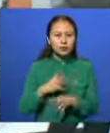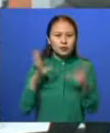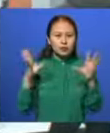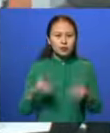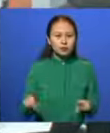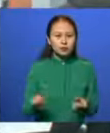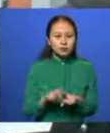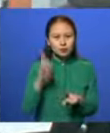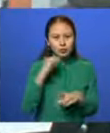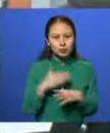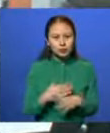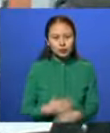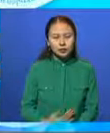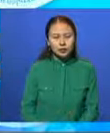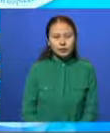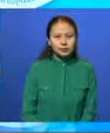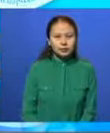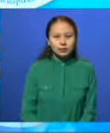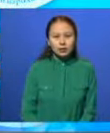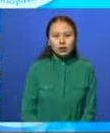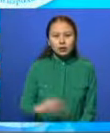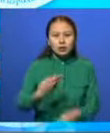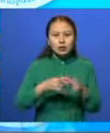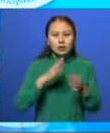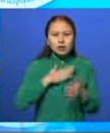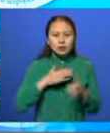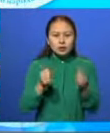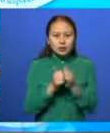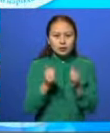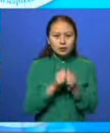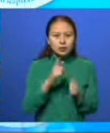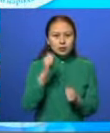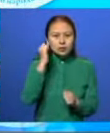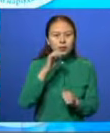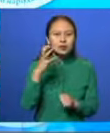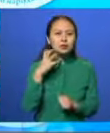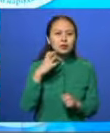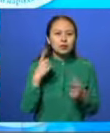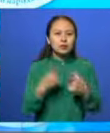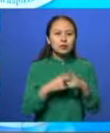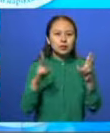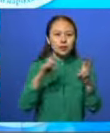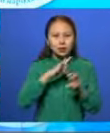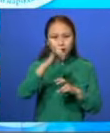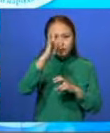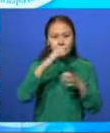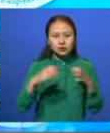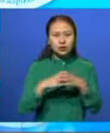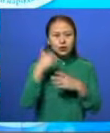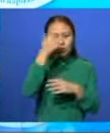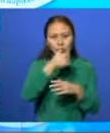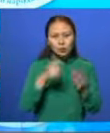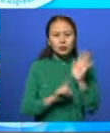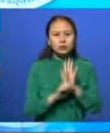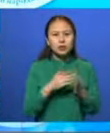біздің еріктілер тартылған. Ардагерлер біздің жанымызда. Қызылордада осындай атаумен Қазақстан халқы ассамблеясының жылына орай